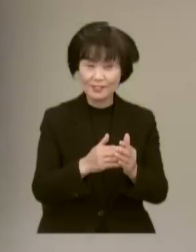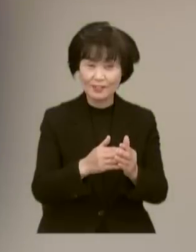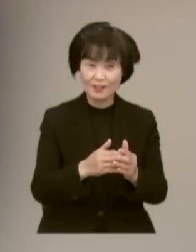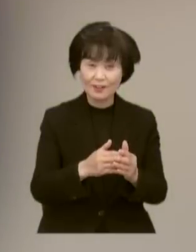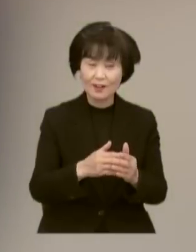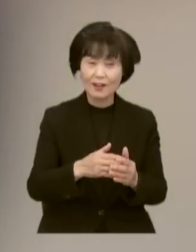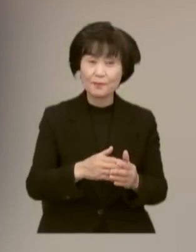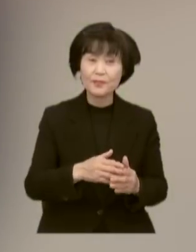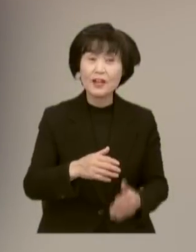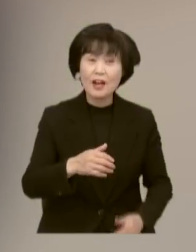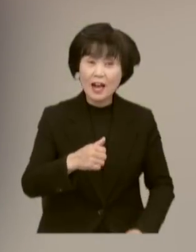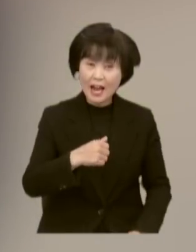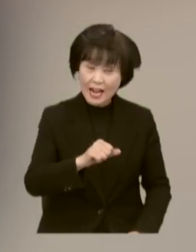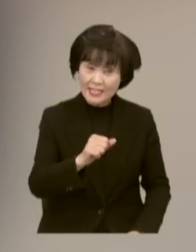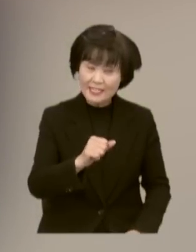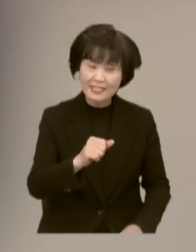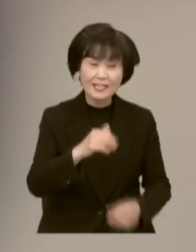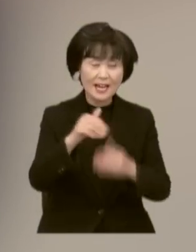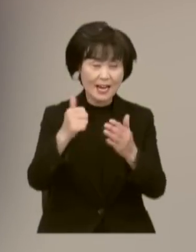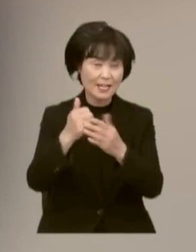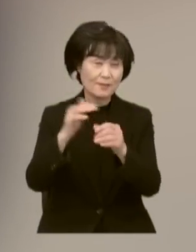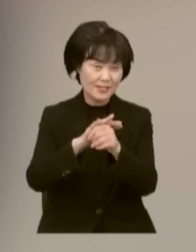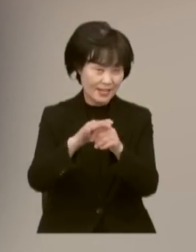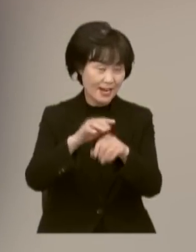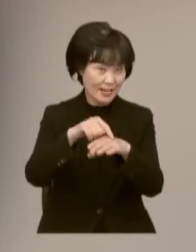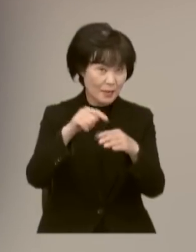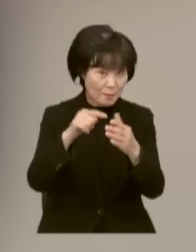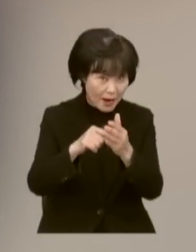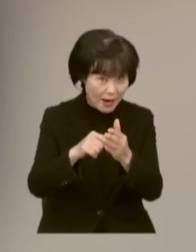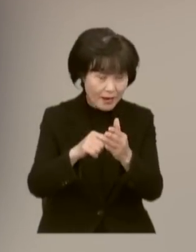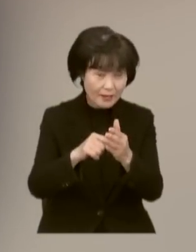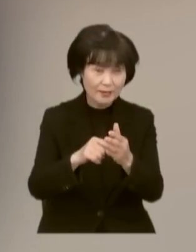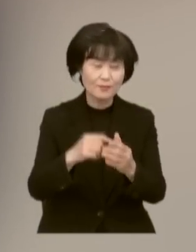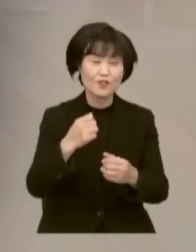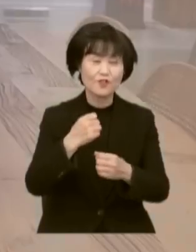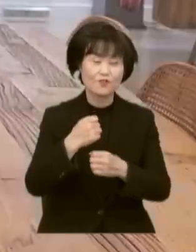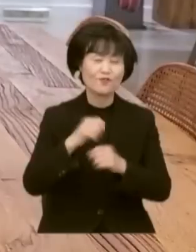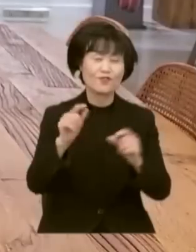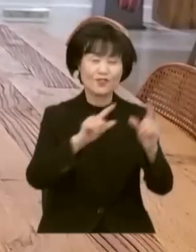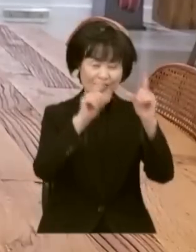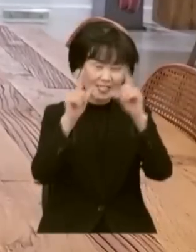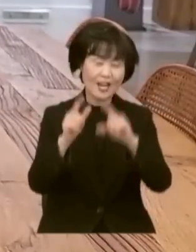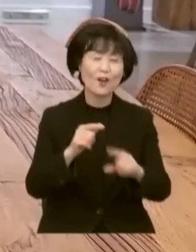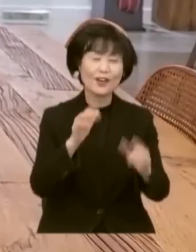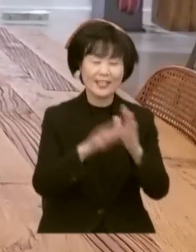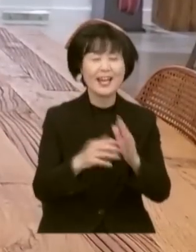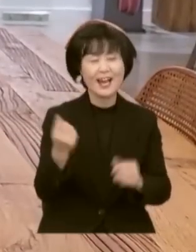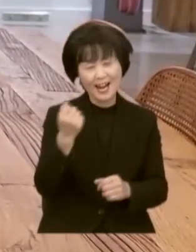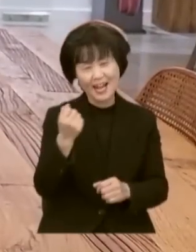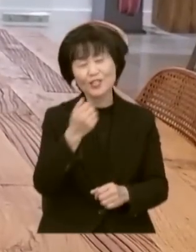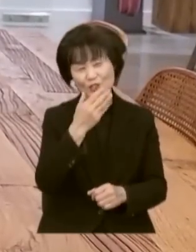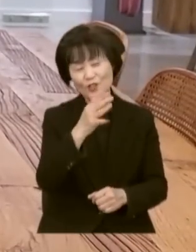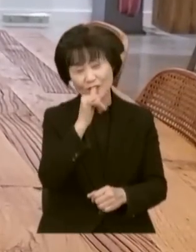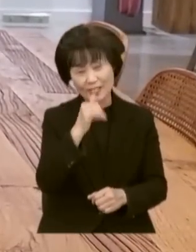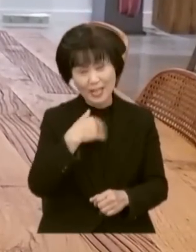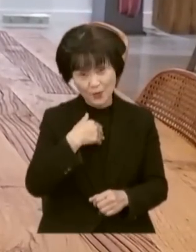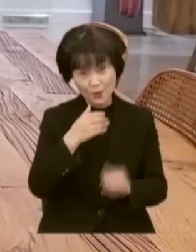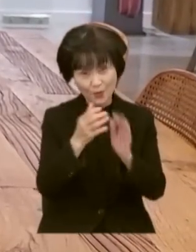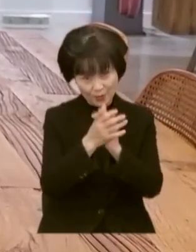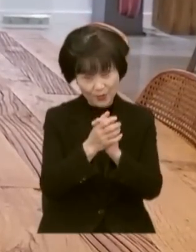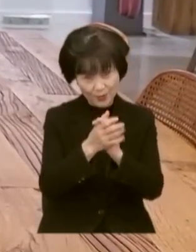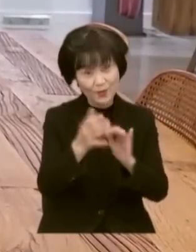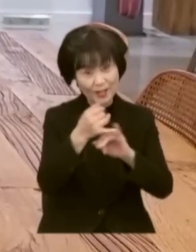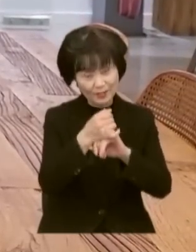성우가 정말 하나님 사랑하는 그 마음을 군대에서 더 가지게 될 것 같고 그걸 위해서 내가 기도할게. 말씀